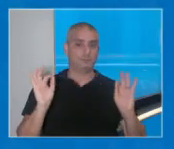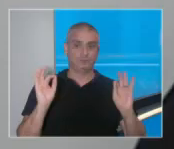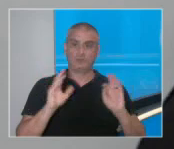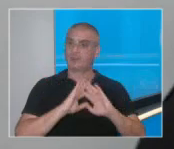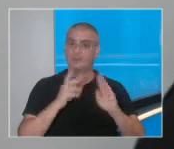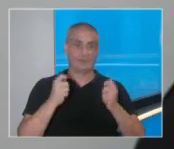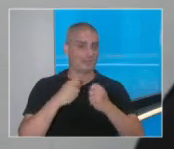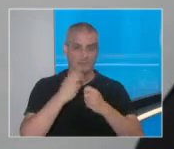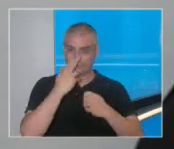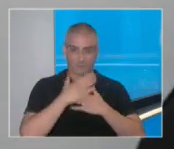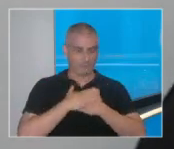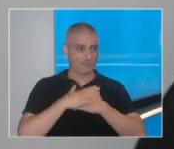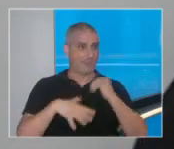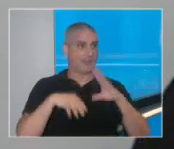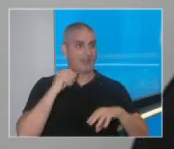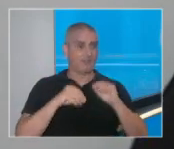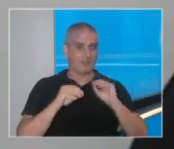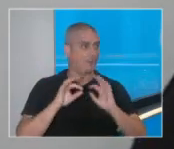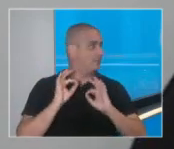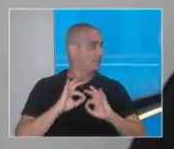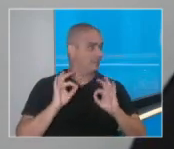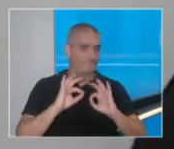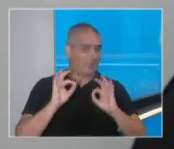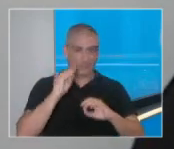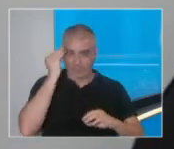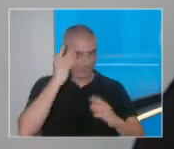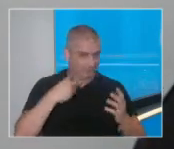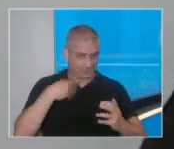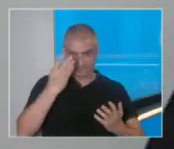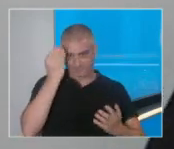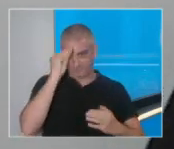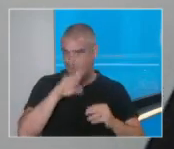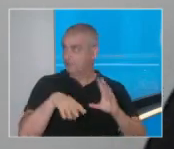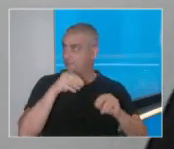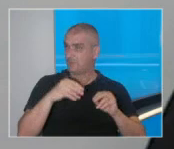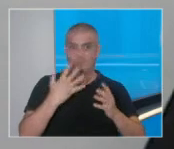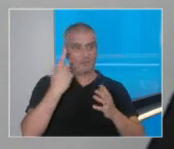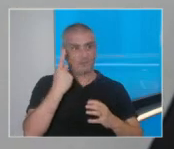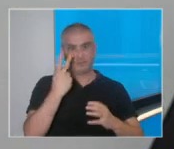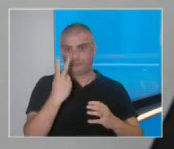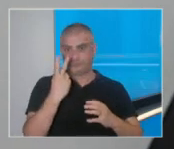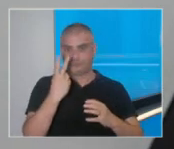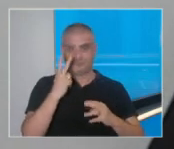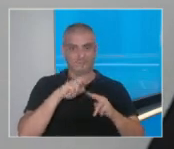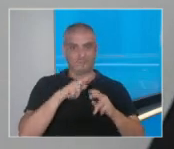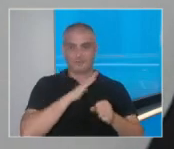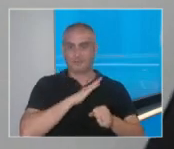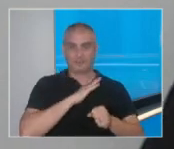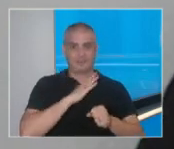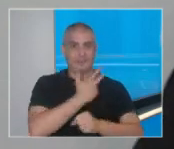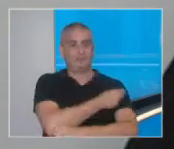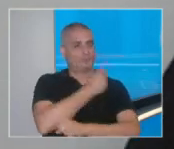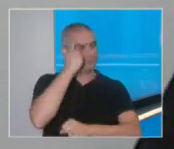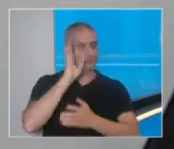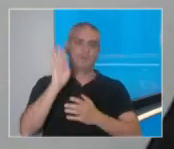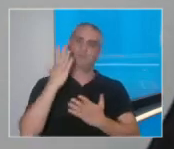שום קשר בעיניי למערכת הבחירות. אף אחד לא יזכור את זה, אני מזכיר את מערכת הבחירות, לא יודע, 1-2, אחרי החיסונים, כולם חשבו שנתניהו